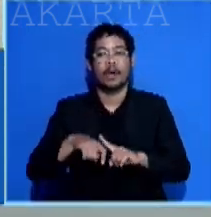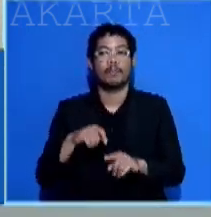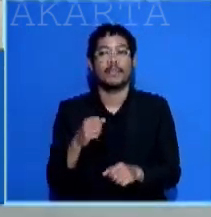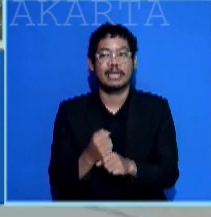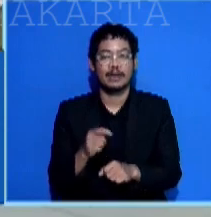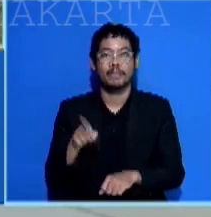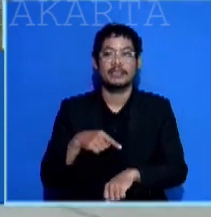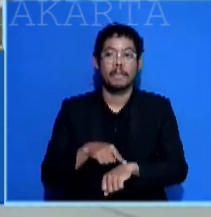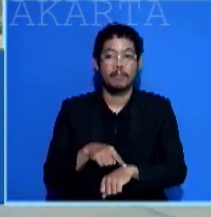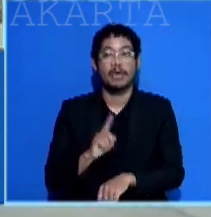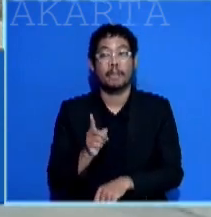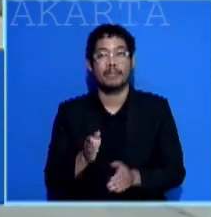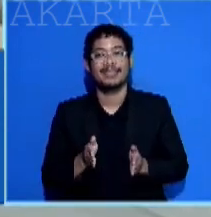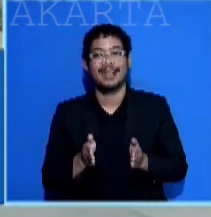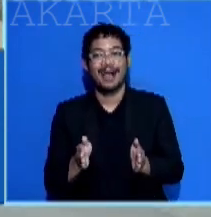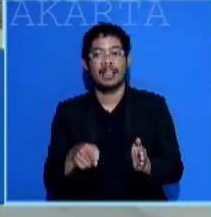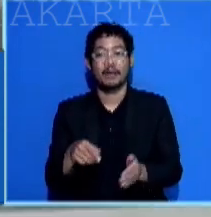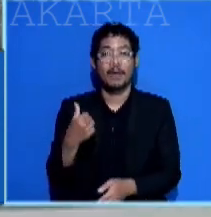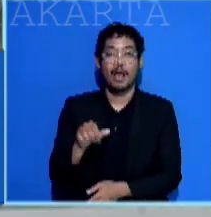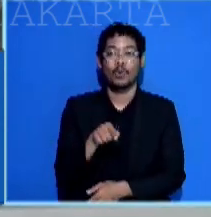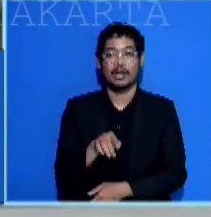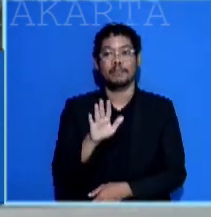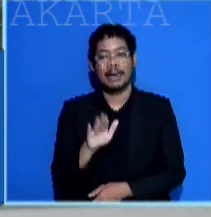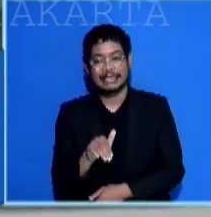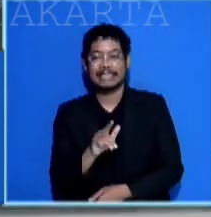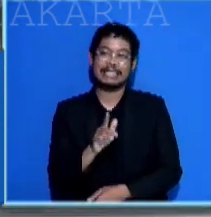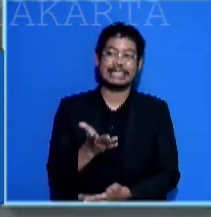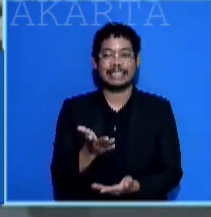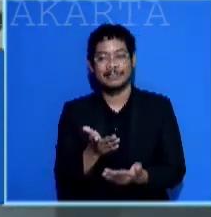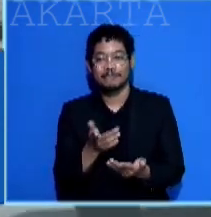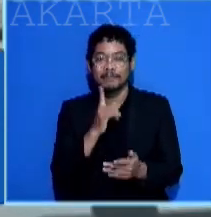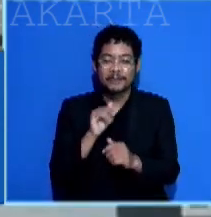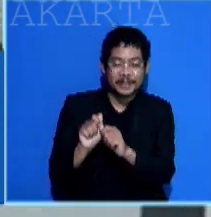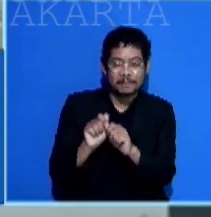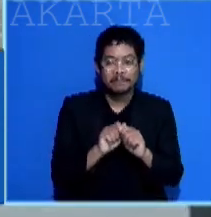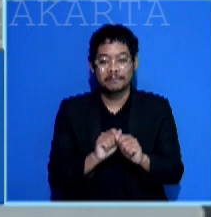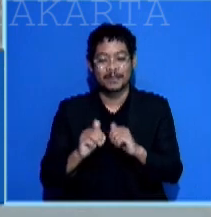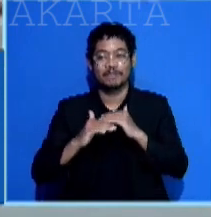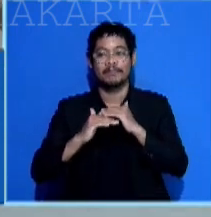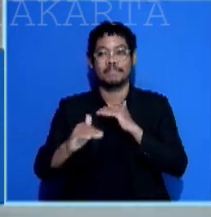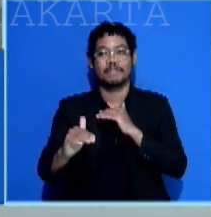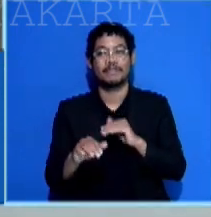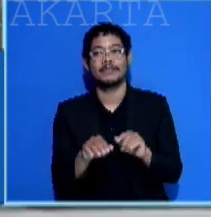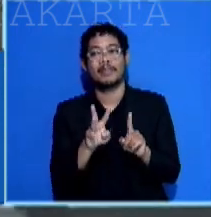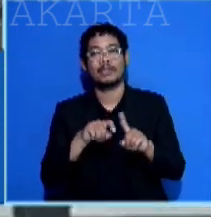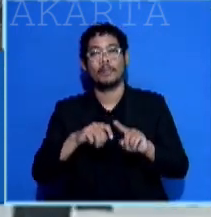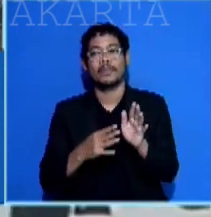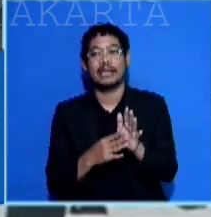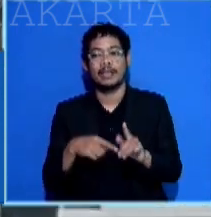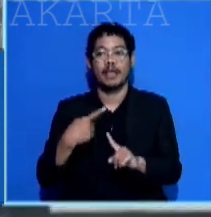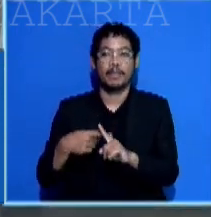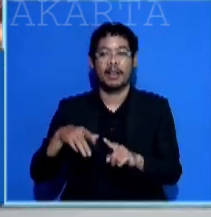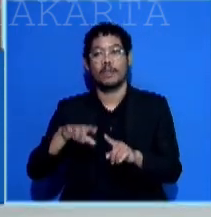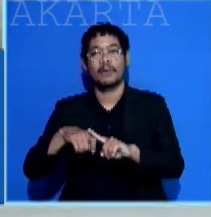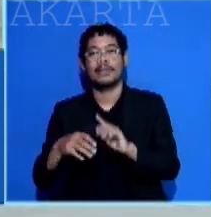karena konstruksi jalur fungsional ini masih berstatus perkerasan kaku di kedua jalur sepanjang 13 KM dan 9 km sisanya perkerasan